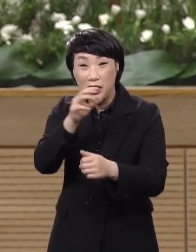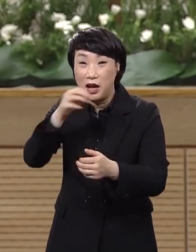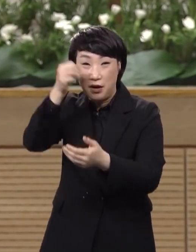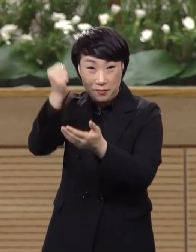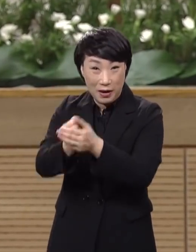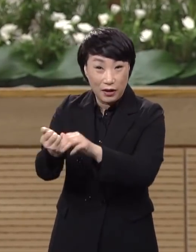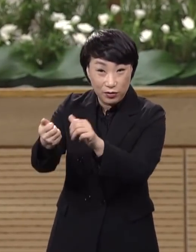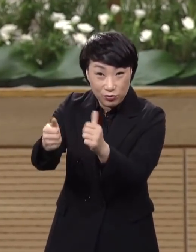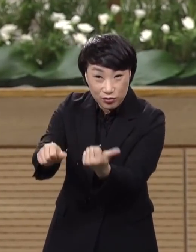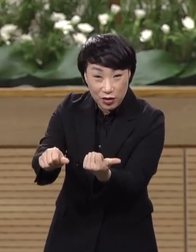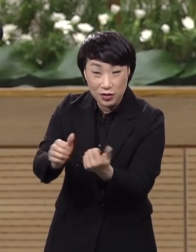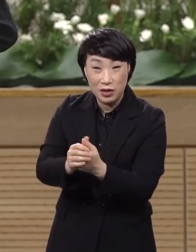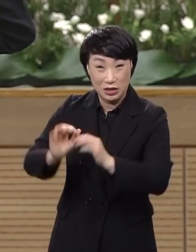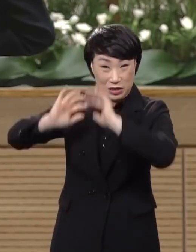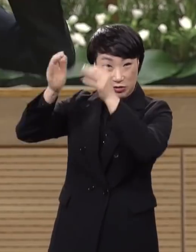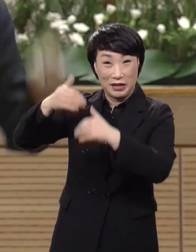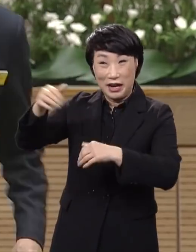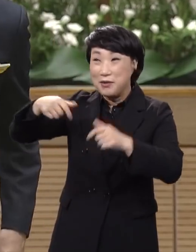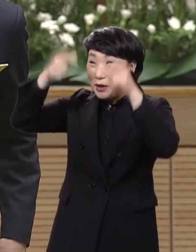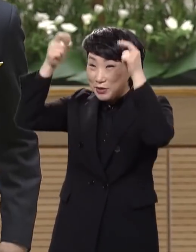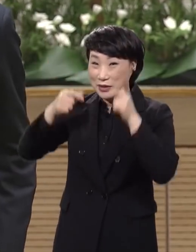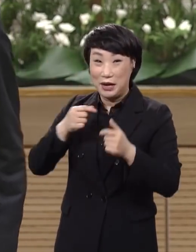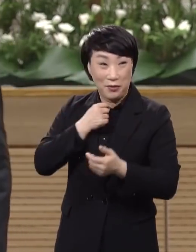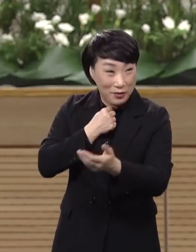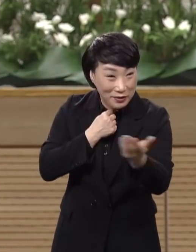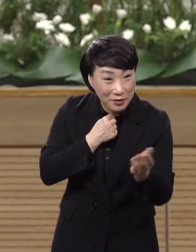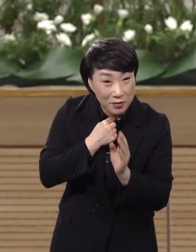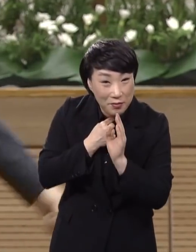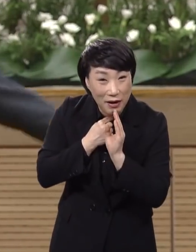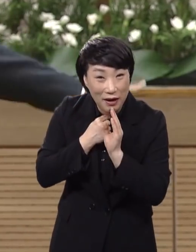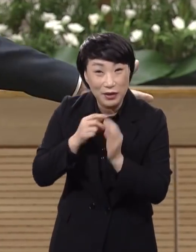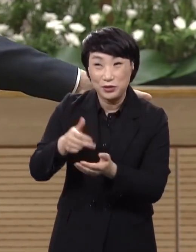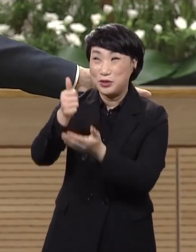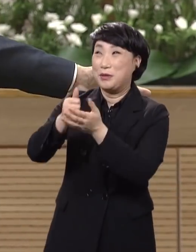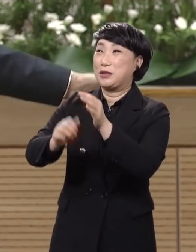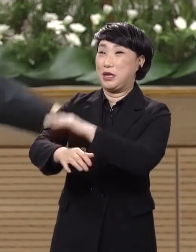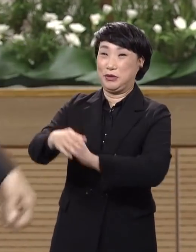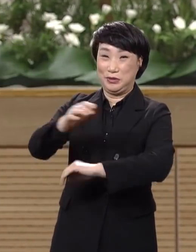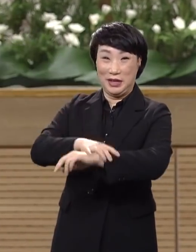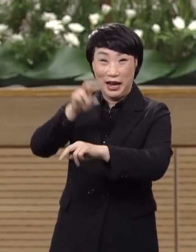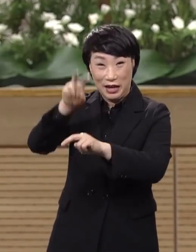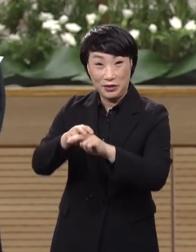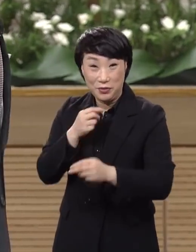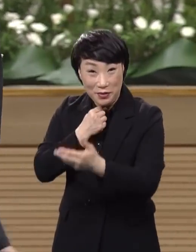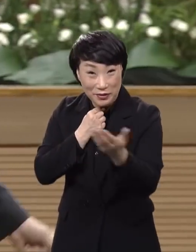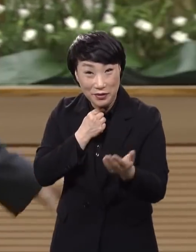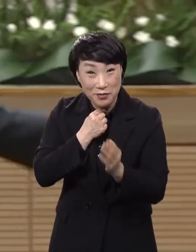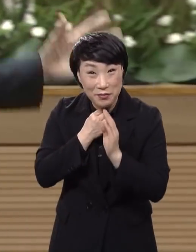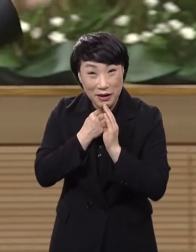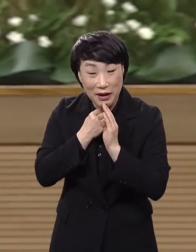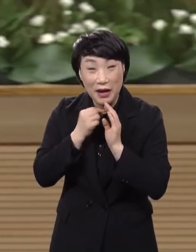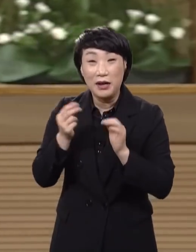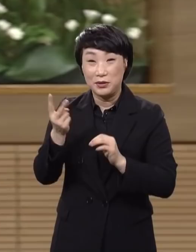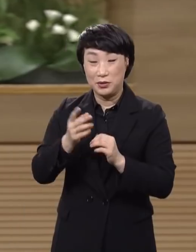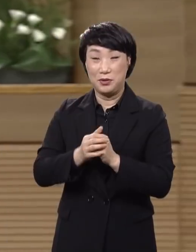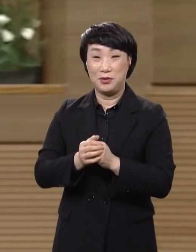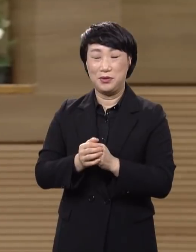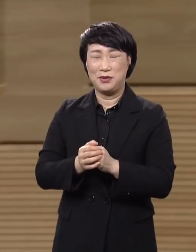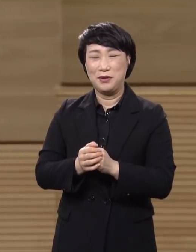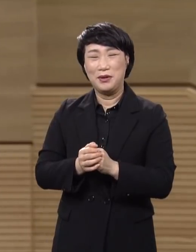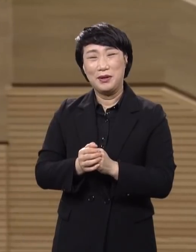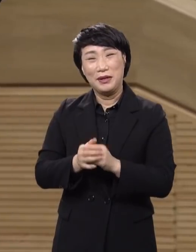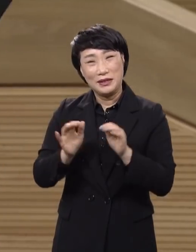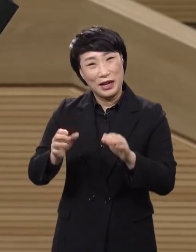그래서 천국 가서 멸류관이 있기를 원합니다. 주님 저편에 앉기를 원합니다. 그리고